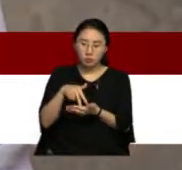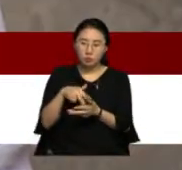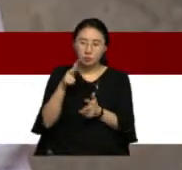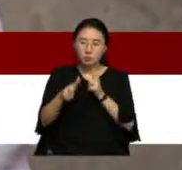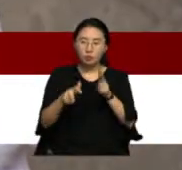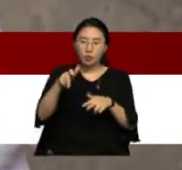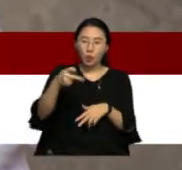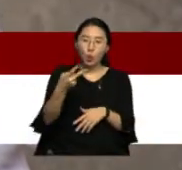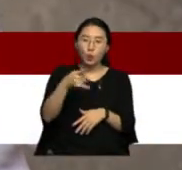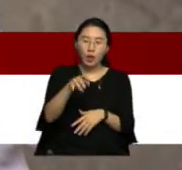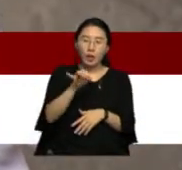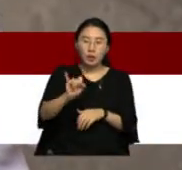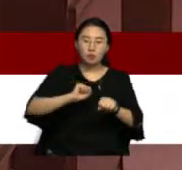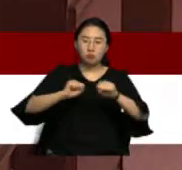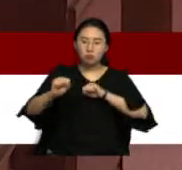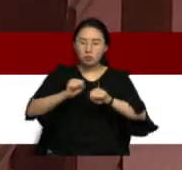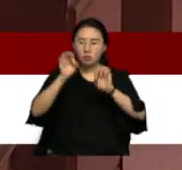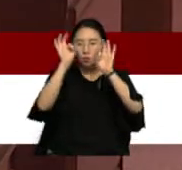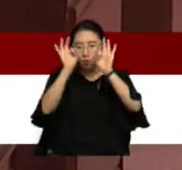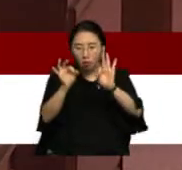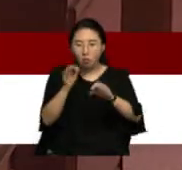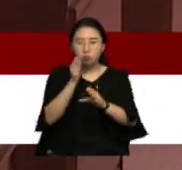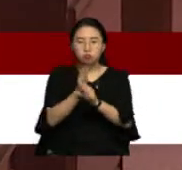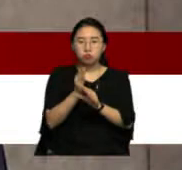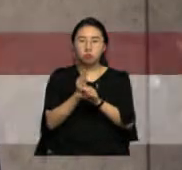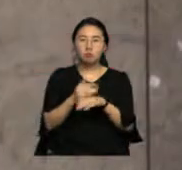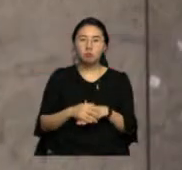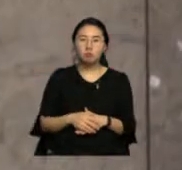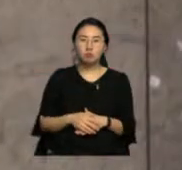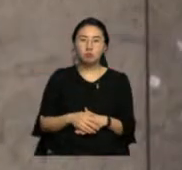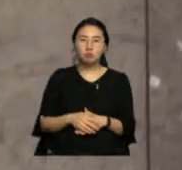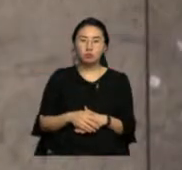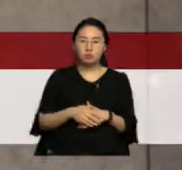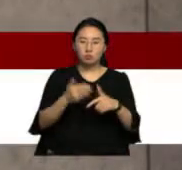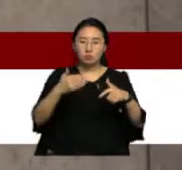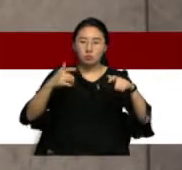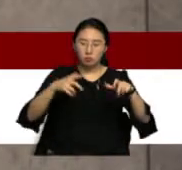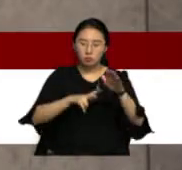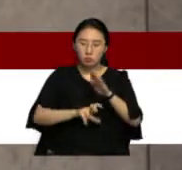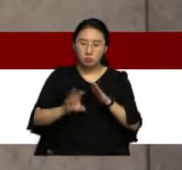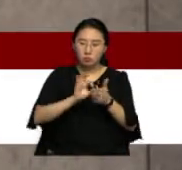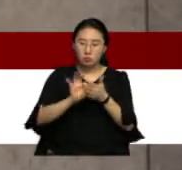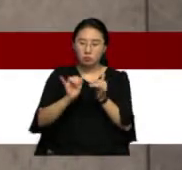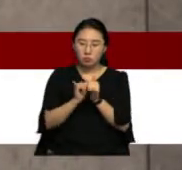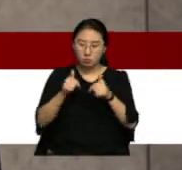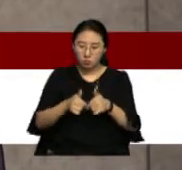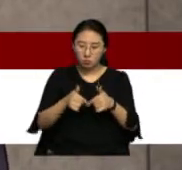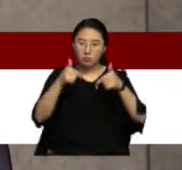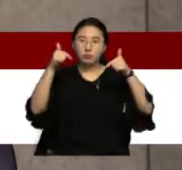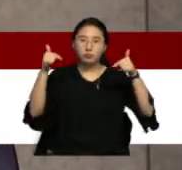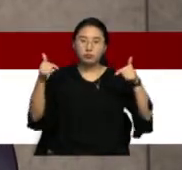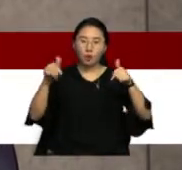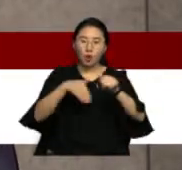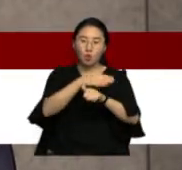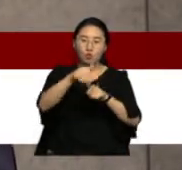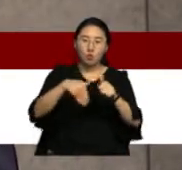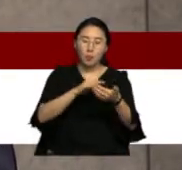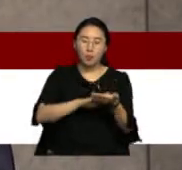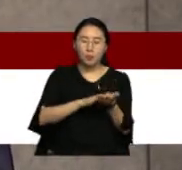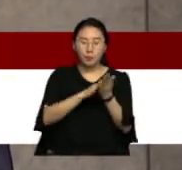주체인 코레일의 움직임을 지켜볼 수밖에 없습니다. 금천구청역 이용객 증가 및 주변